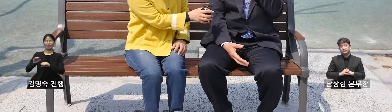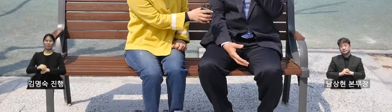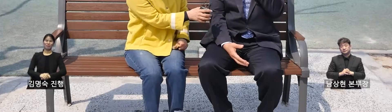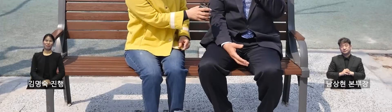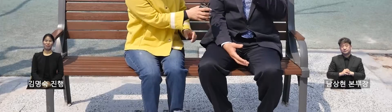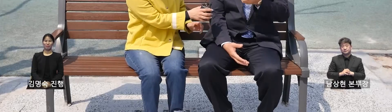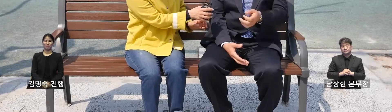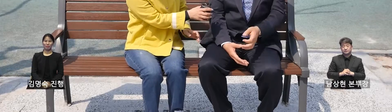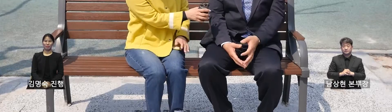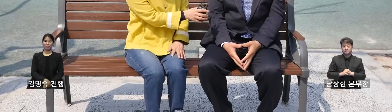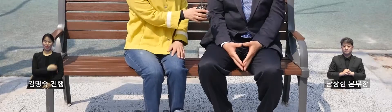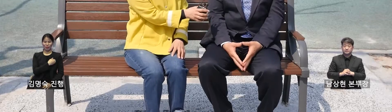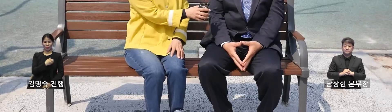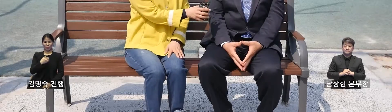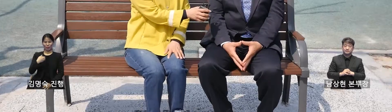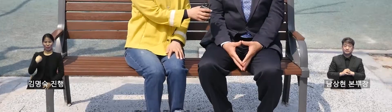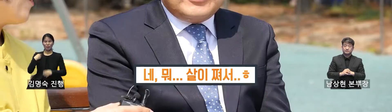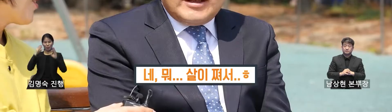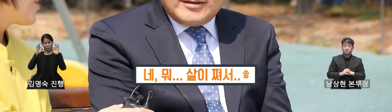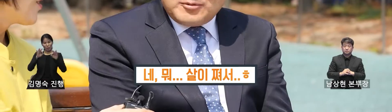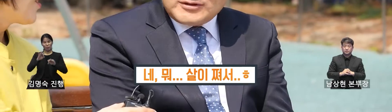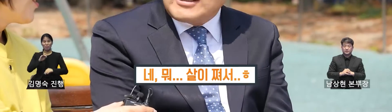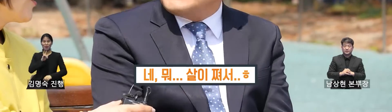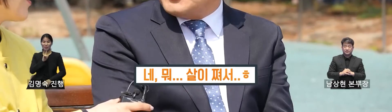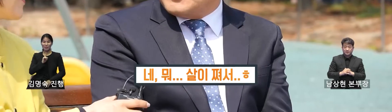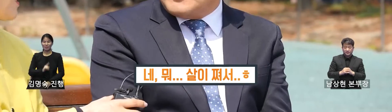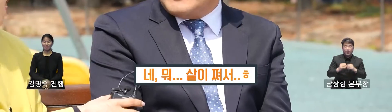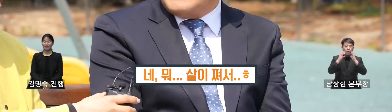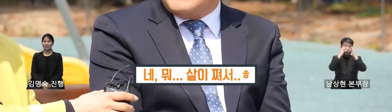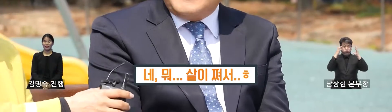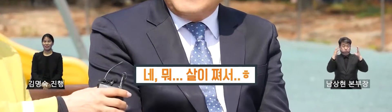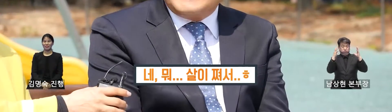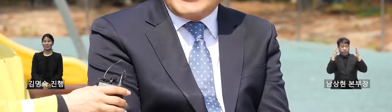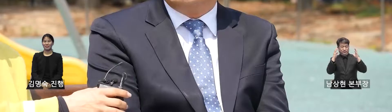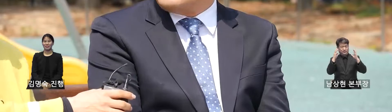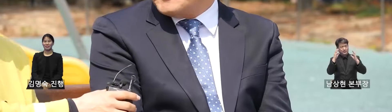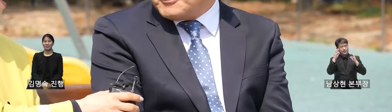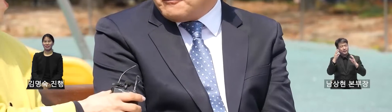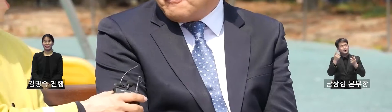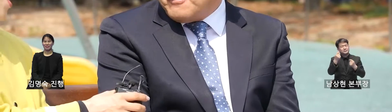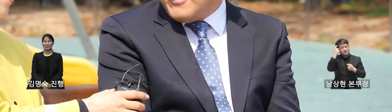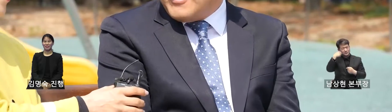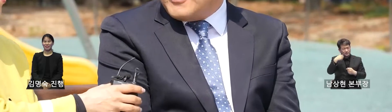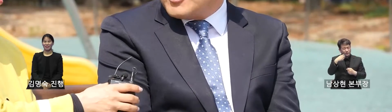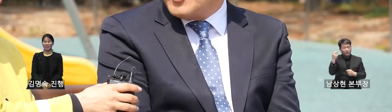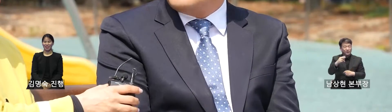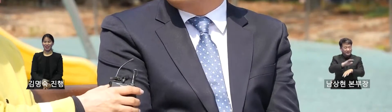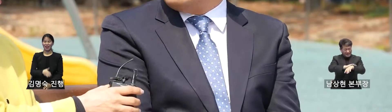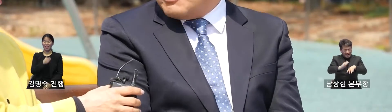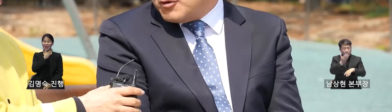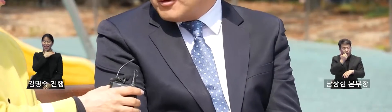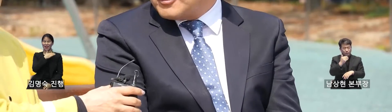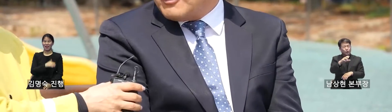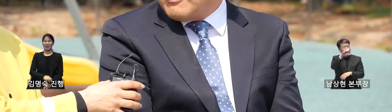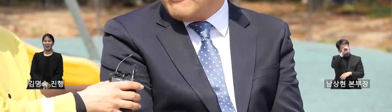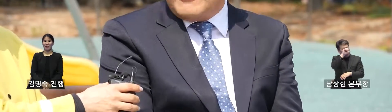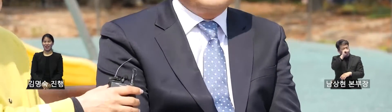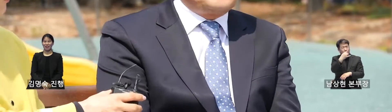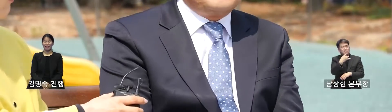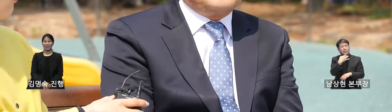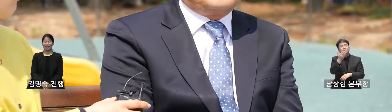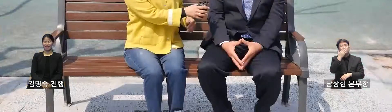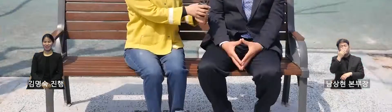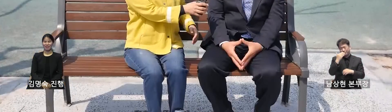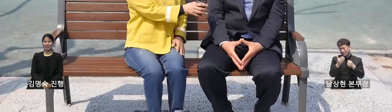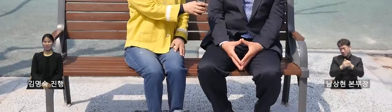할까요? 그런 말씀 많이 듣지 않으세요? 네, 뭐 살이 쪄서 그런 것 같아요. 잘 먹어서. 아~ 좋은 것만 먹어서.